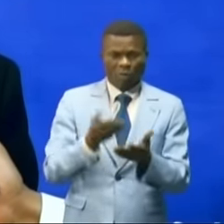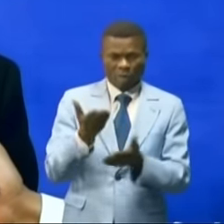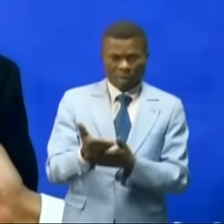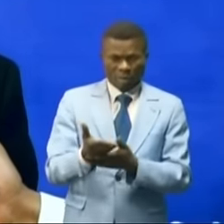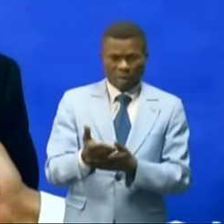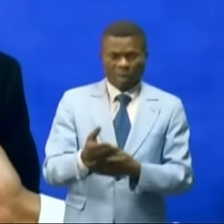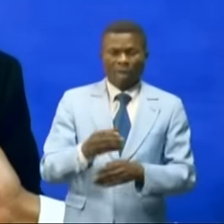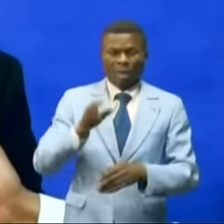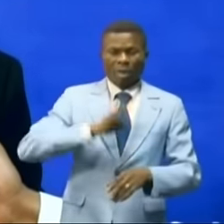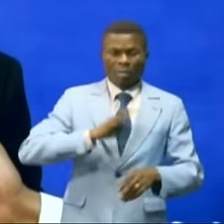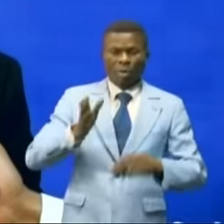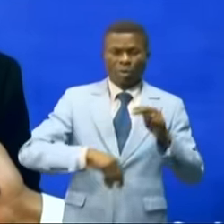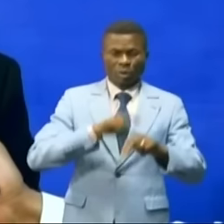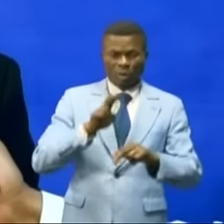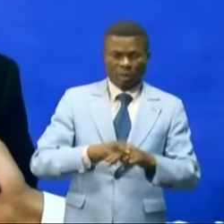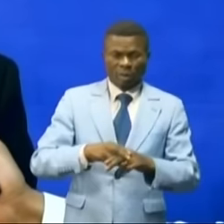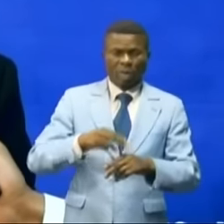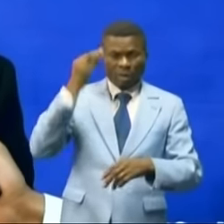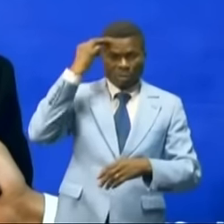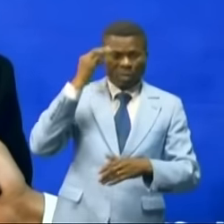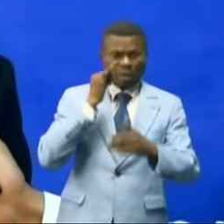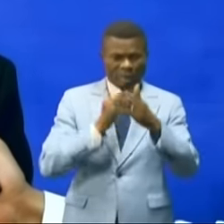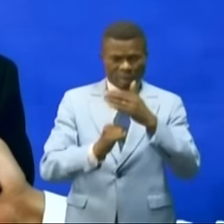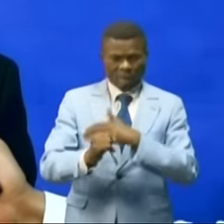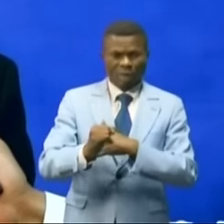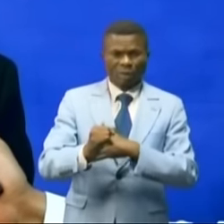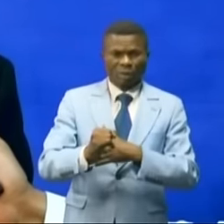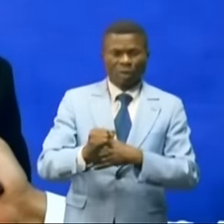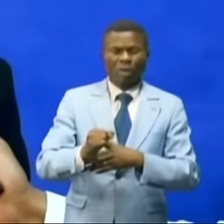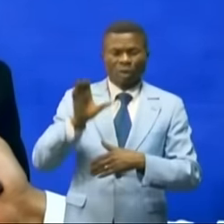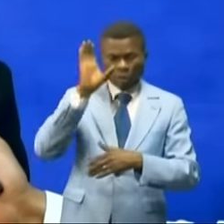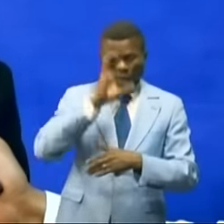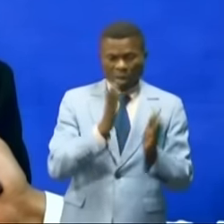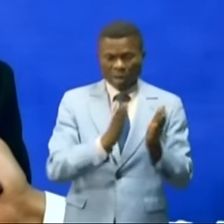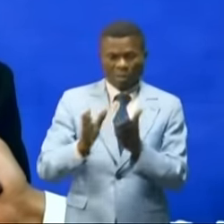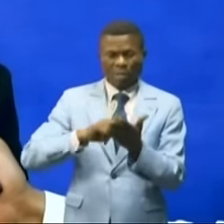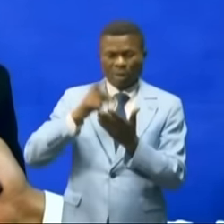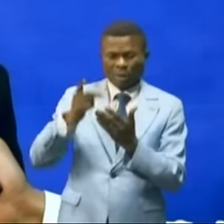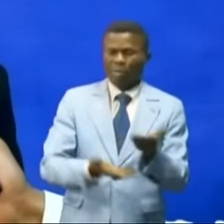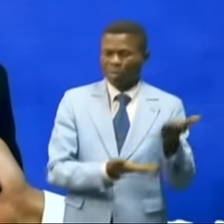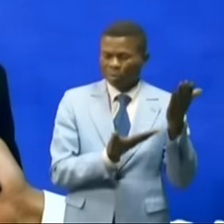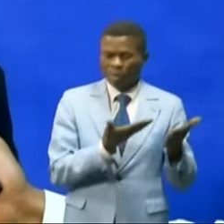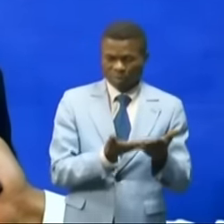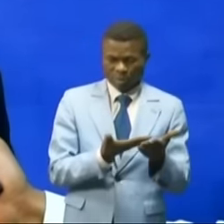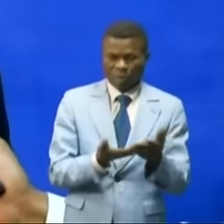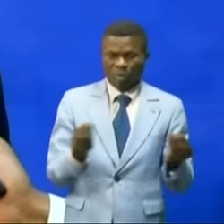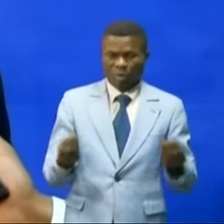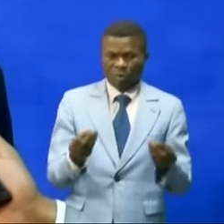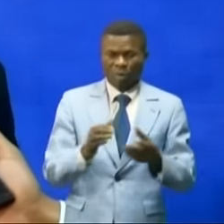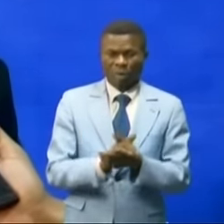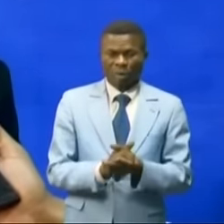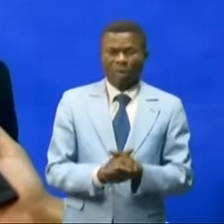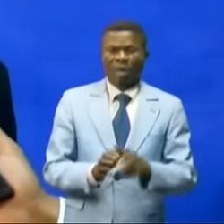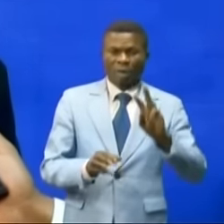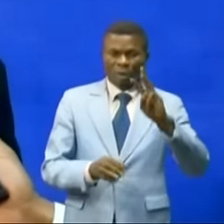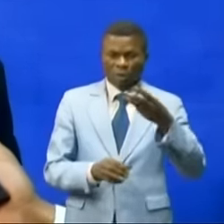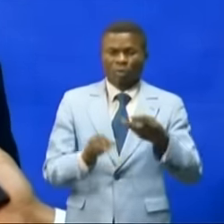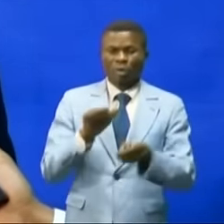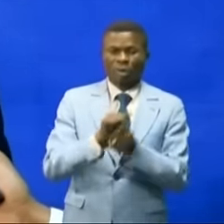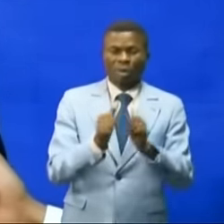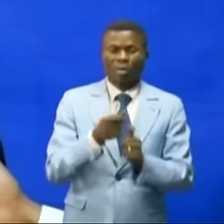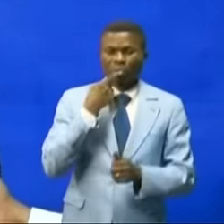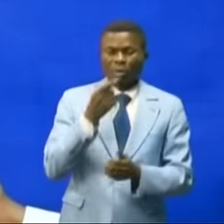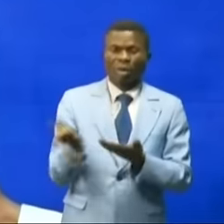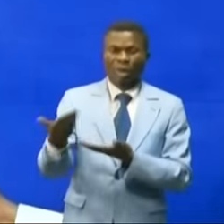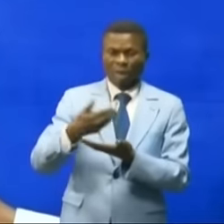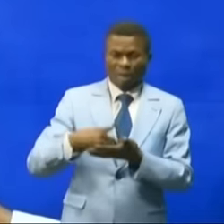institutions nationales, notamment le ministère de l'Intérieur, pour définir ce qui vient une fois que la MONUSCO est partie. Un autre sujet, ça a été le retour